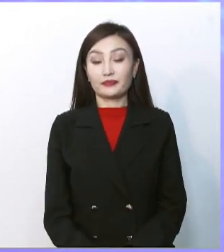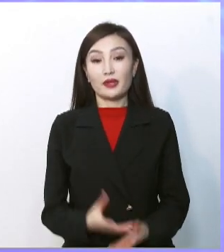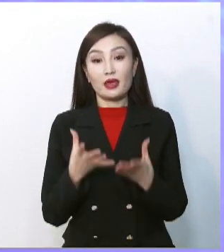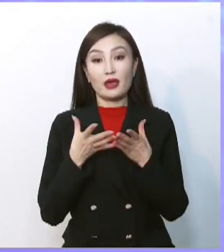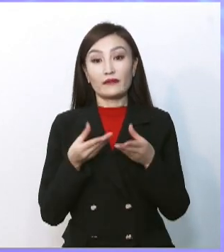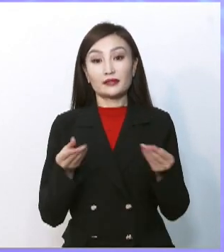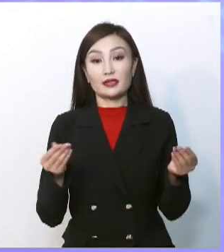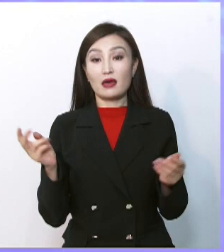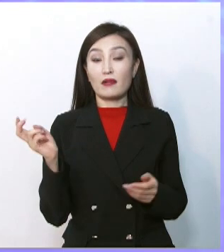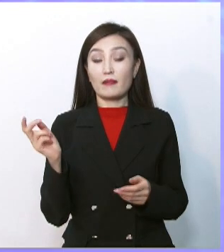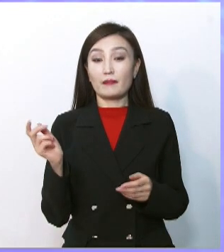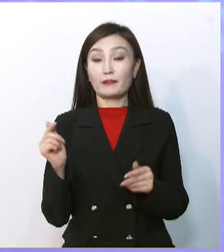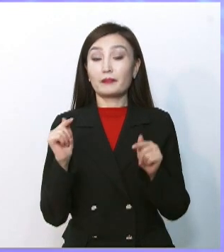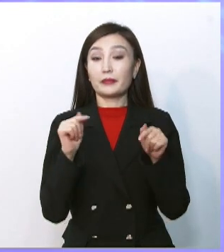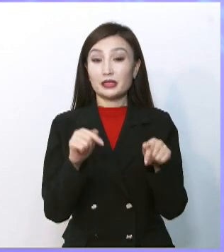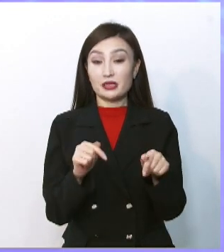Весна пришла.